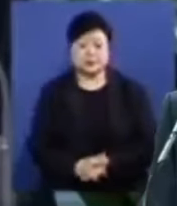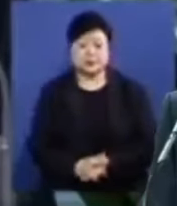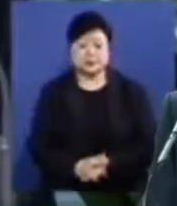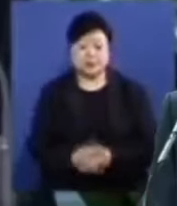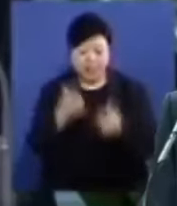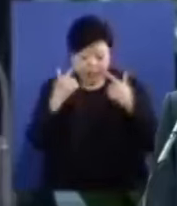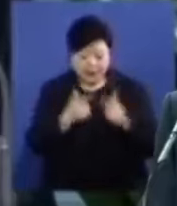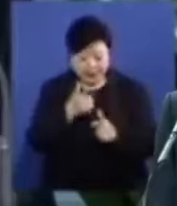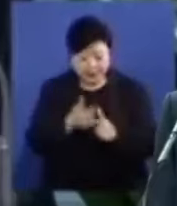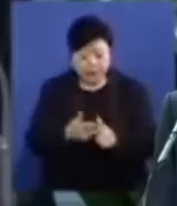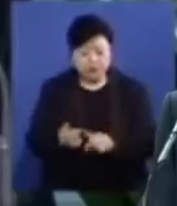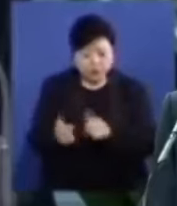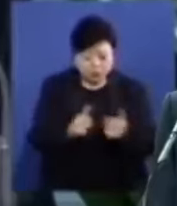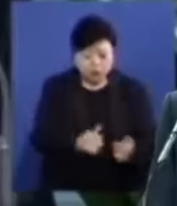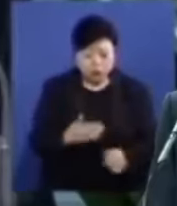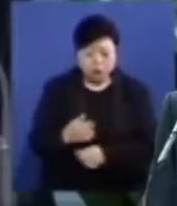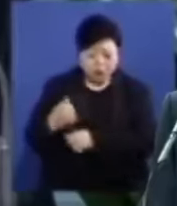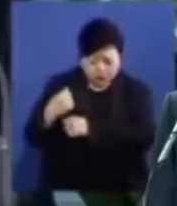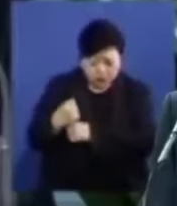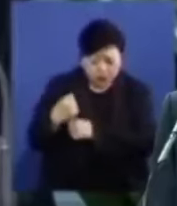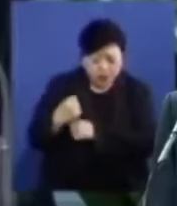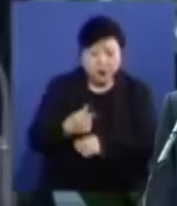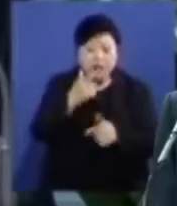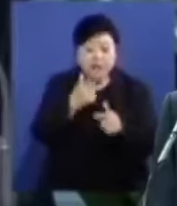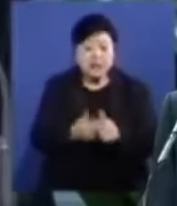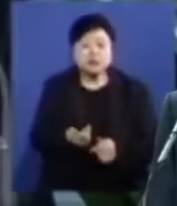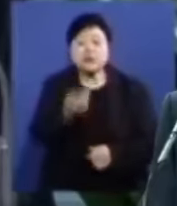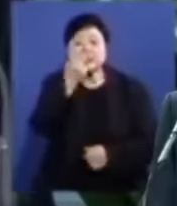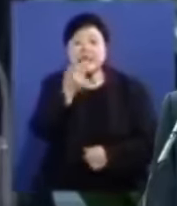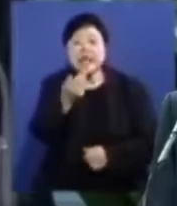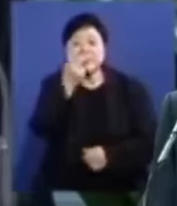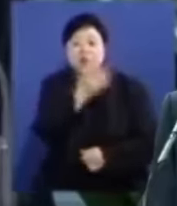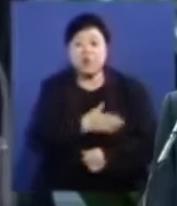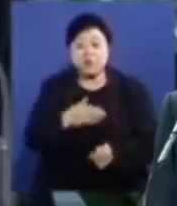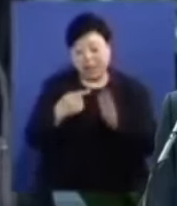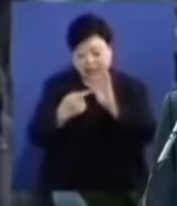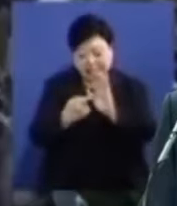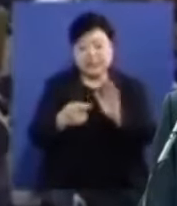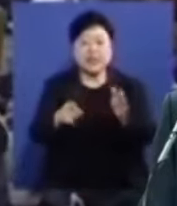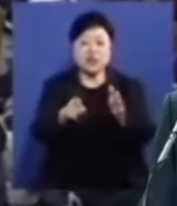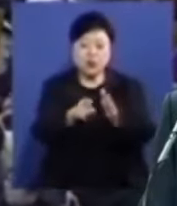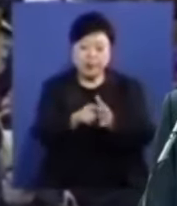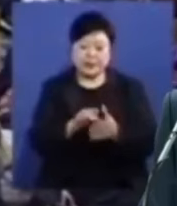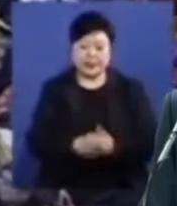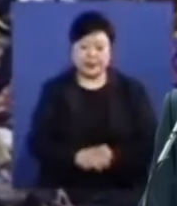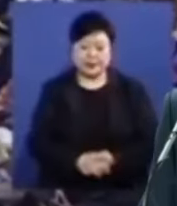우리가 항상 예수의 죽음을 몸에 짊어지면 예수의 생명도 우리 몸에 또한 나타나게 하려 합니다.